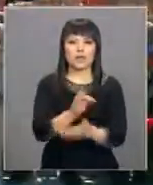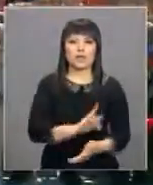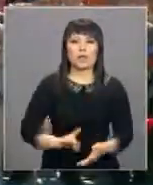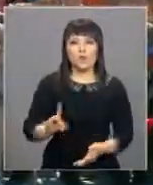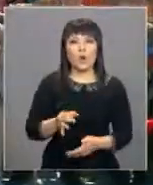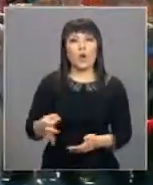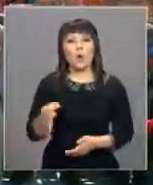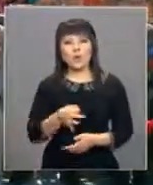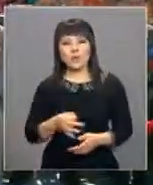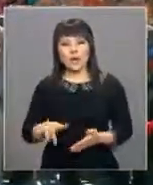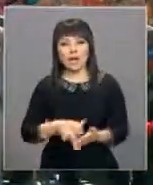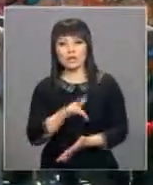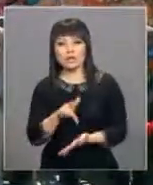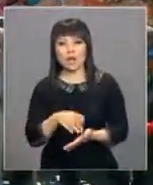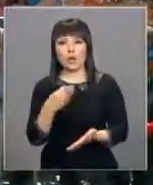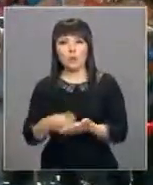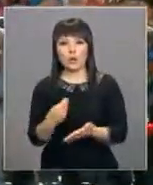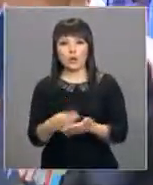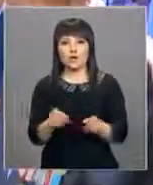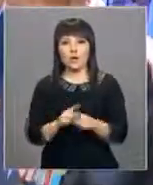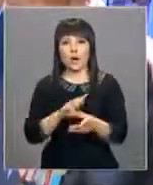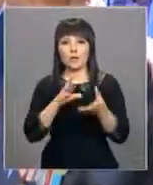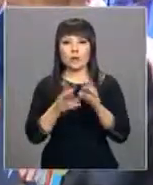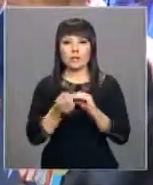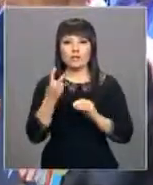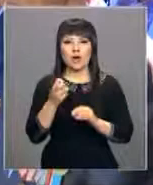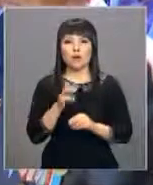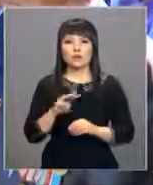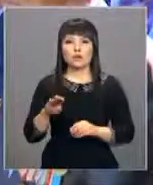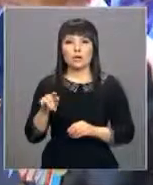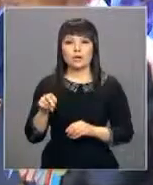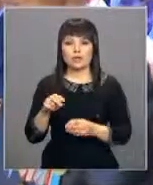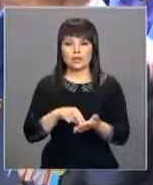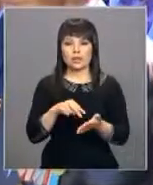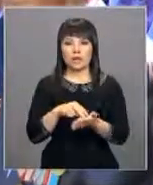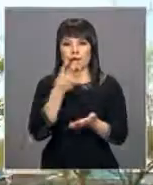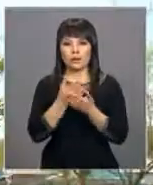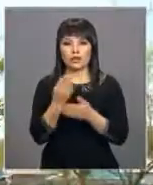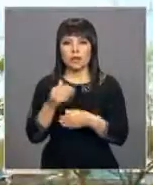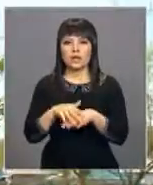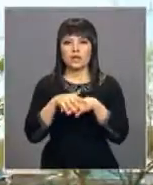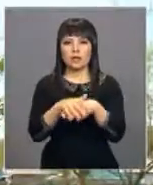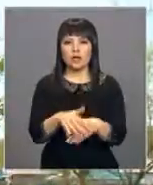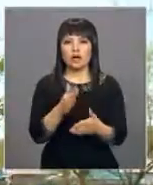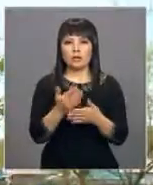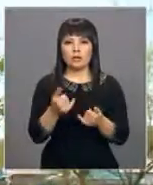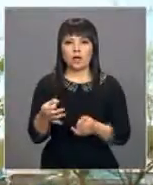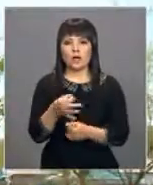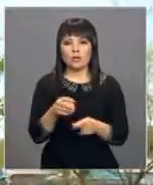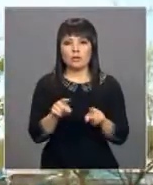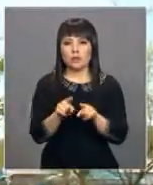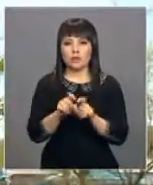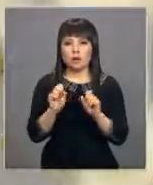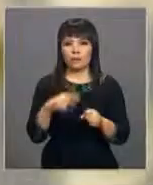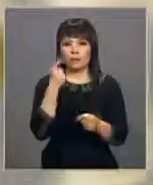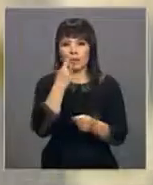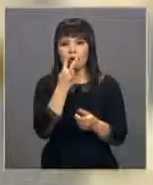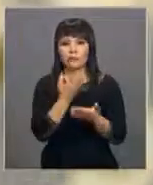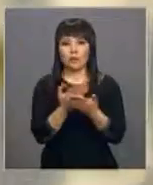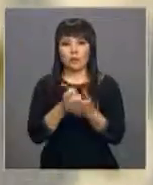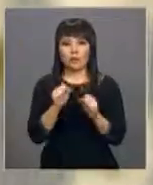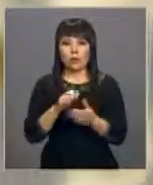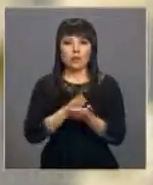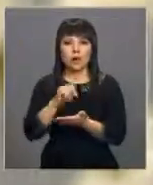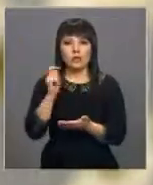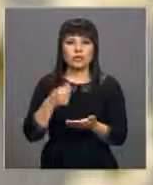республикалық, облыстық және қалалық бюджеттен барлығы 200 миллион теңгеден астам қаржы бөлінді. Облыс бойынша көзі тірі 100-ден астам Ұлы